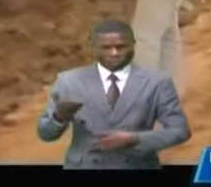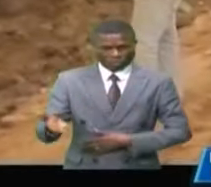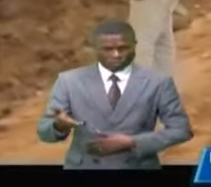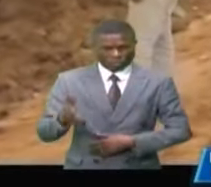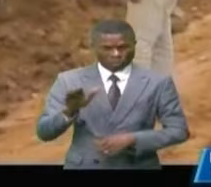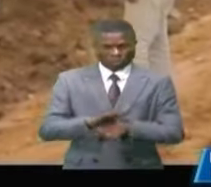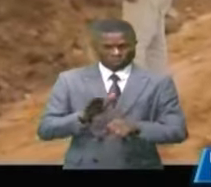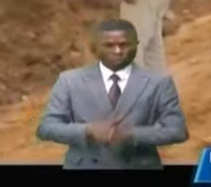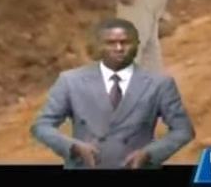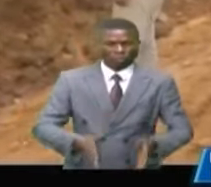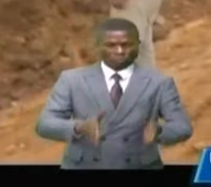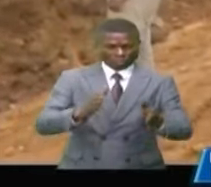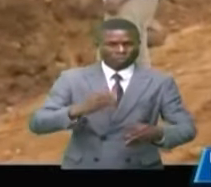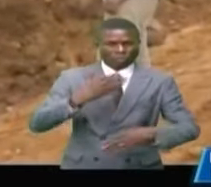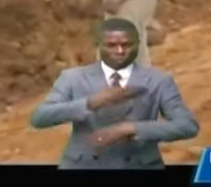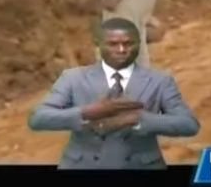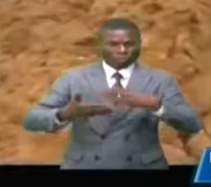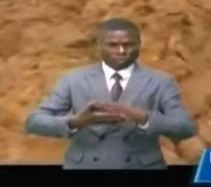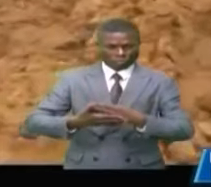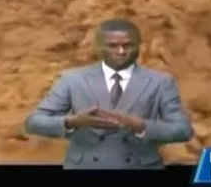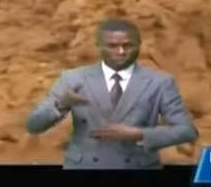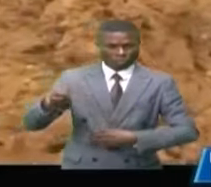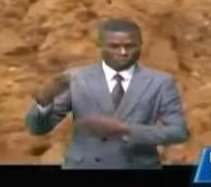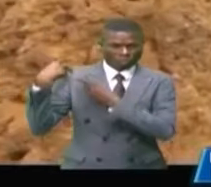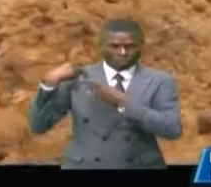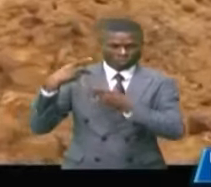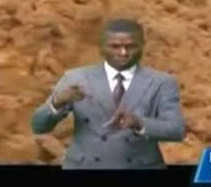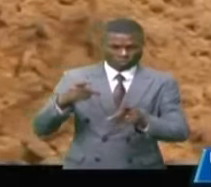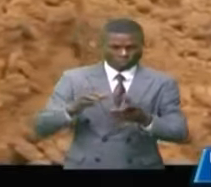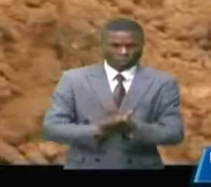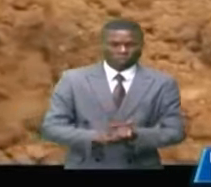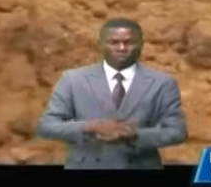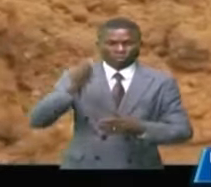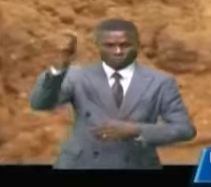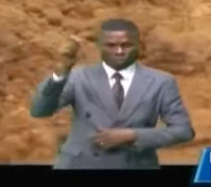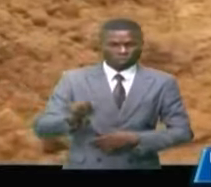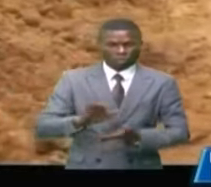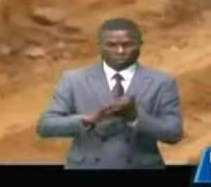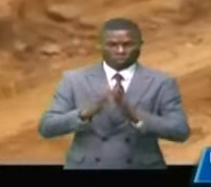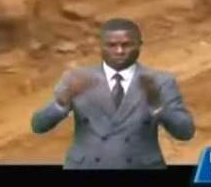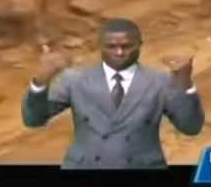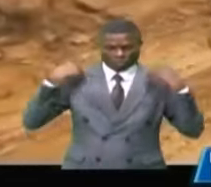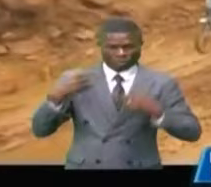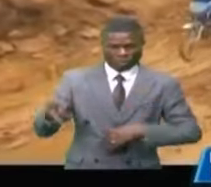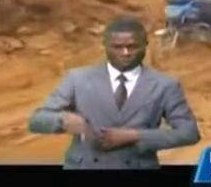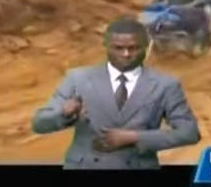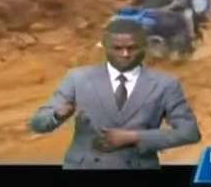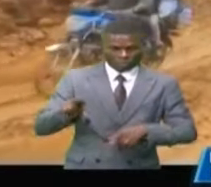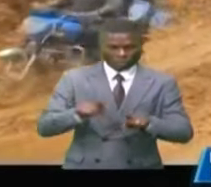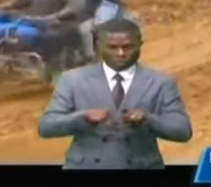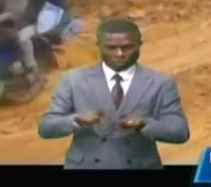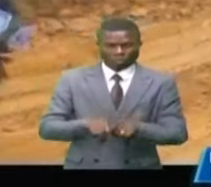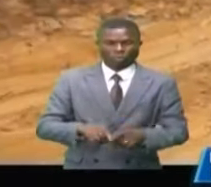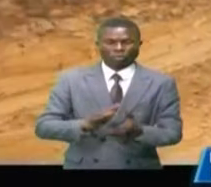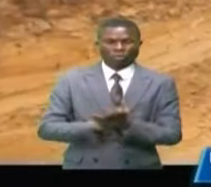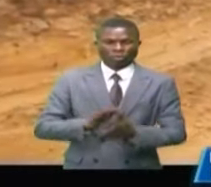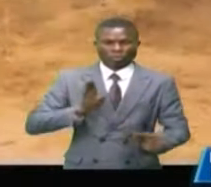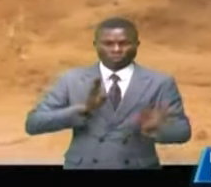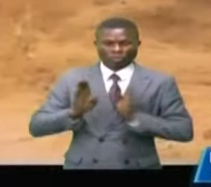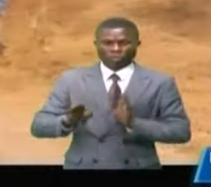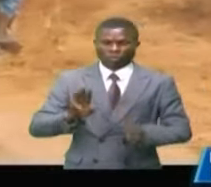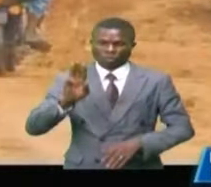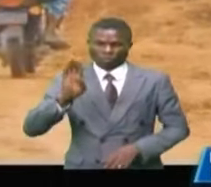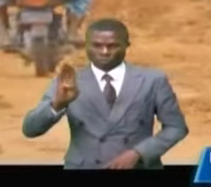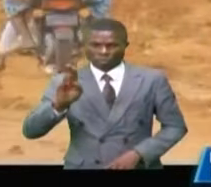Plusieurs tronçons sont réhabilités en Ituri depuis l'avènement de l'état de siège. C'est le cas de Bounia, Igabarrière, Mungwalu,